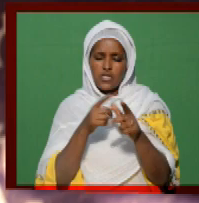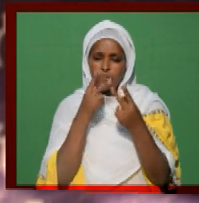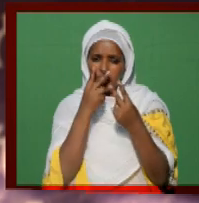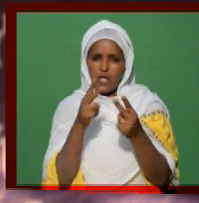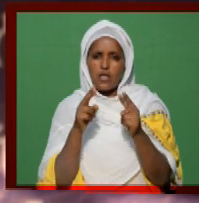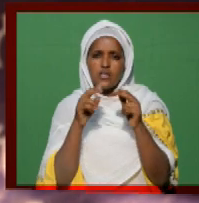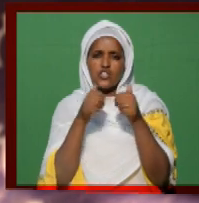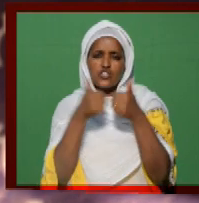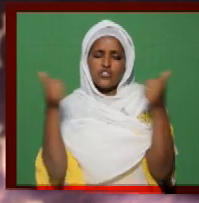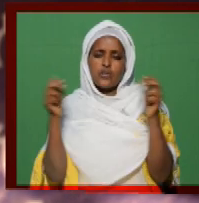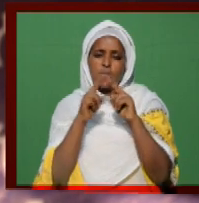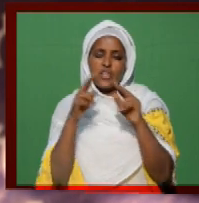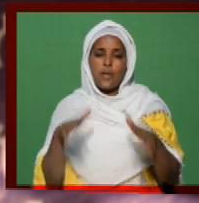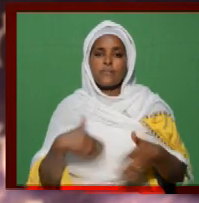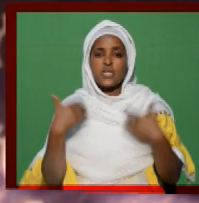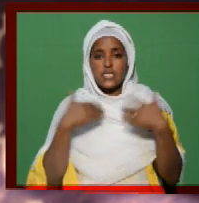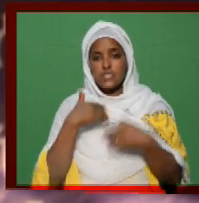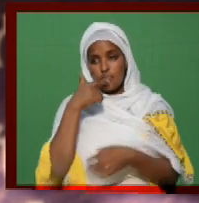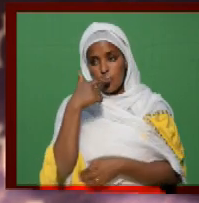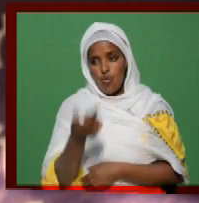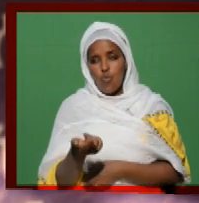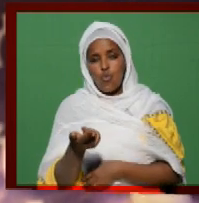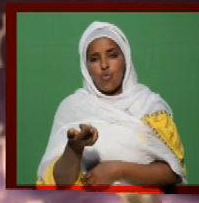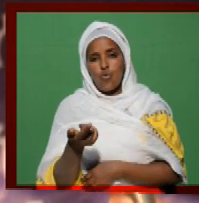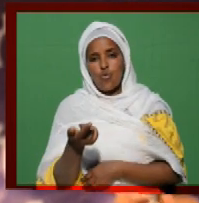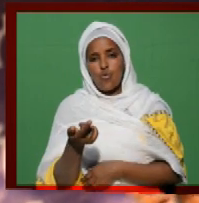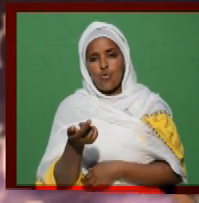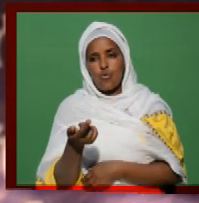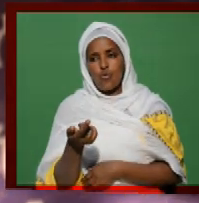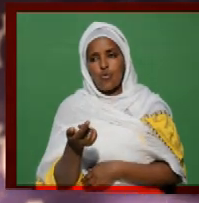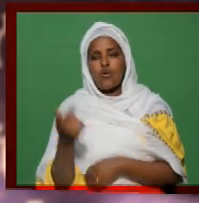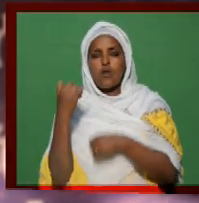እንግዲህ የሚታይ እጅግ በጣም ደስ የሚለው